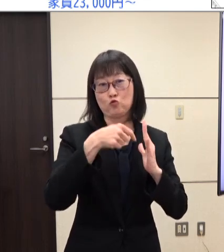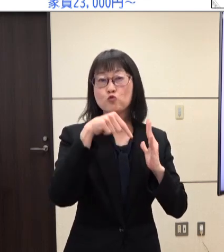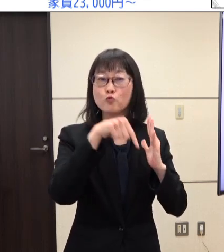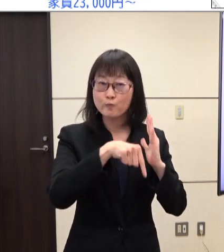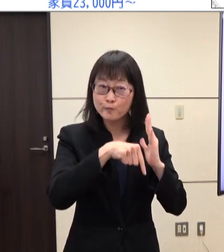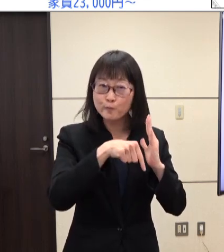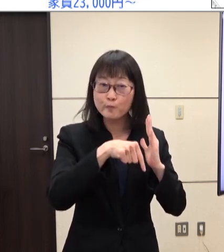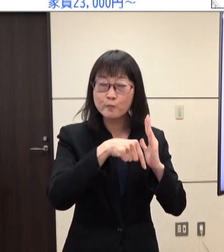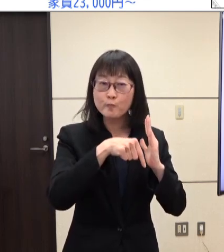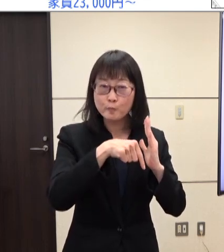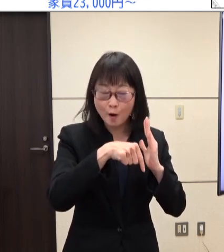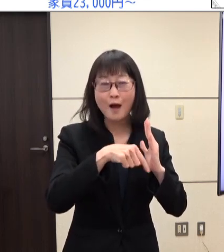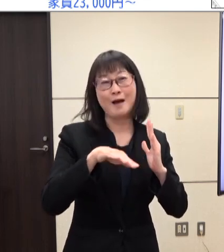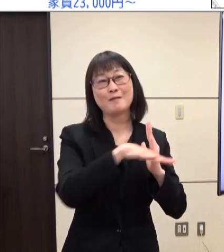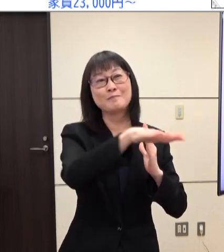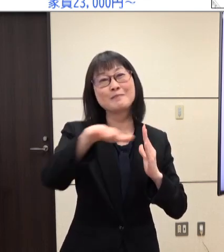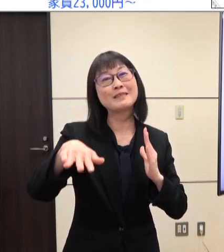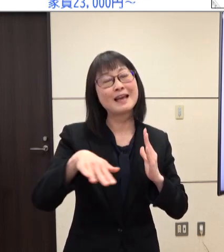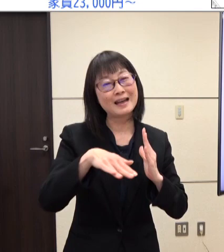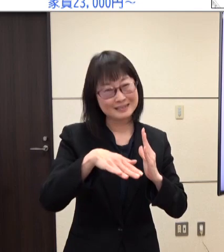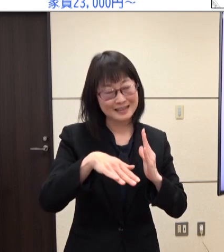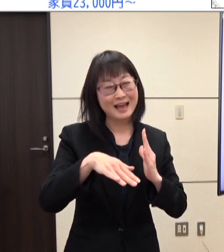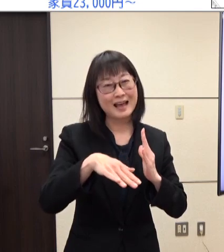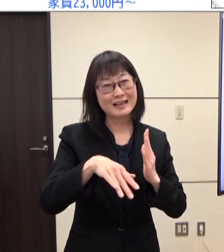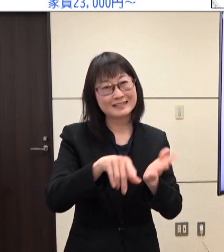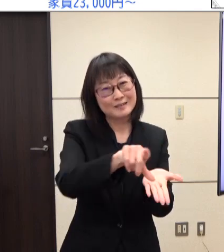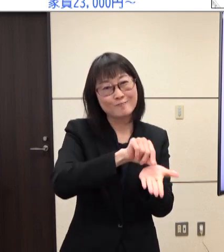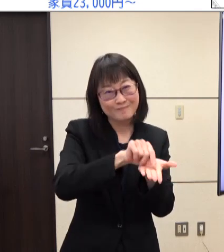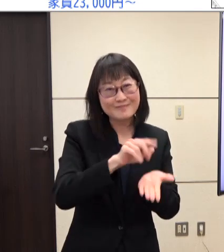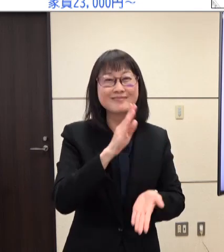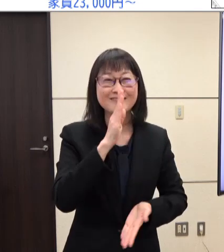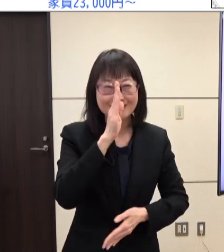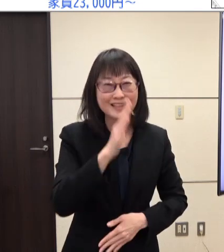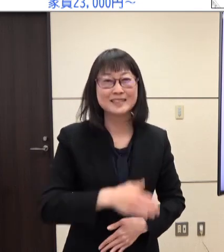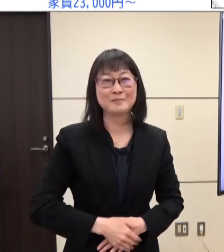ですね、ご活用いただければというふうに考えております。